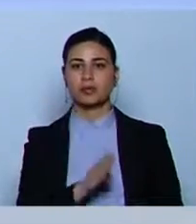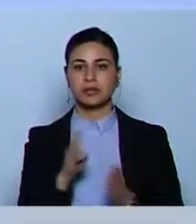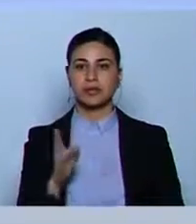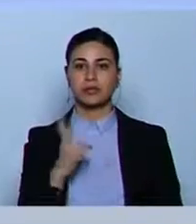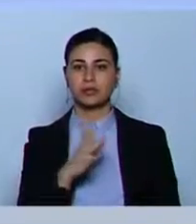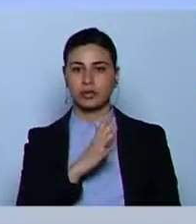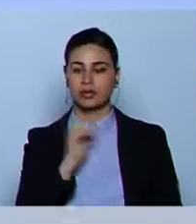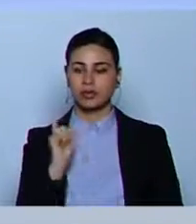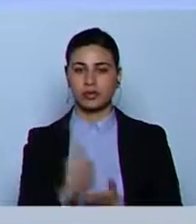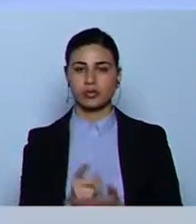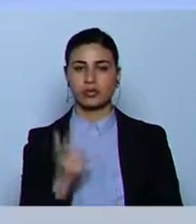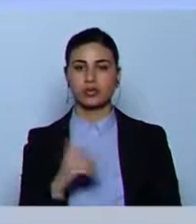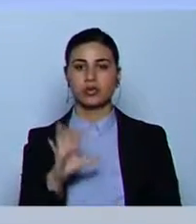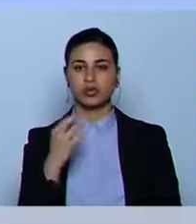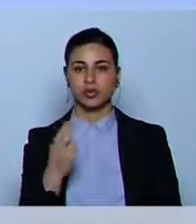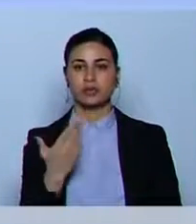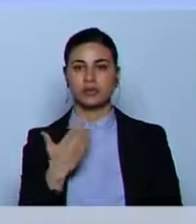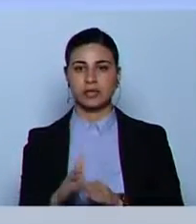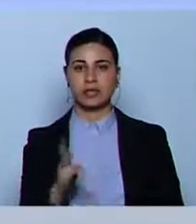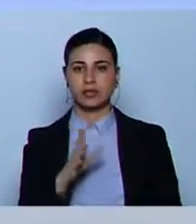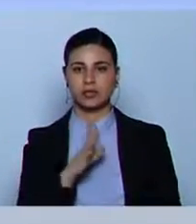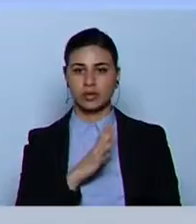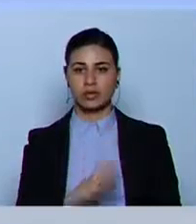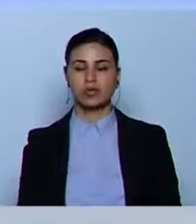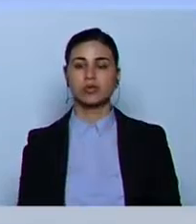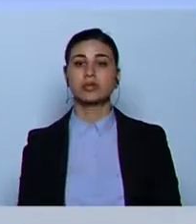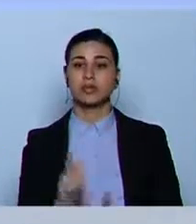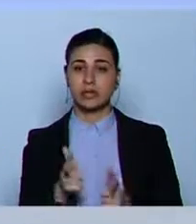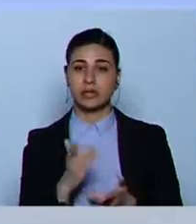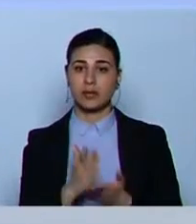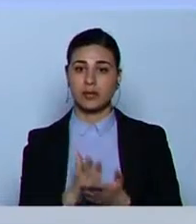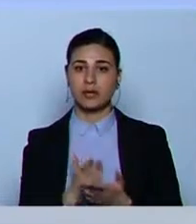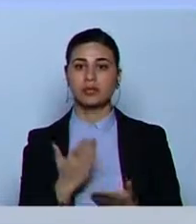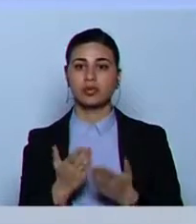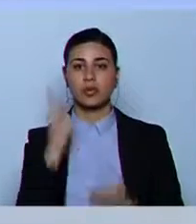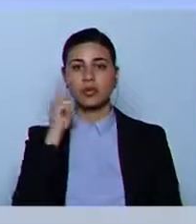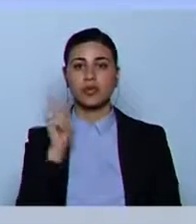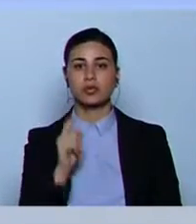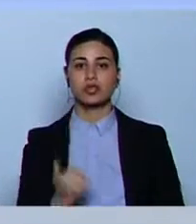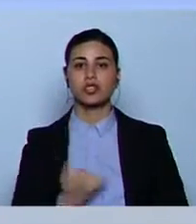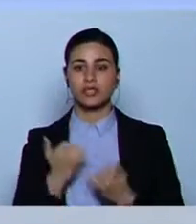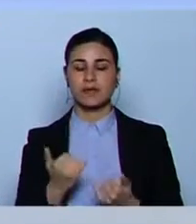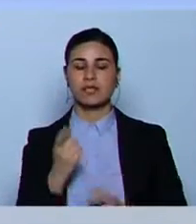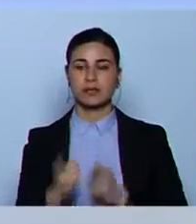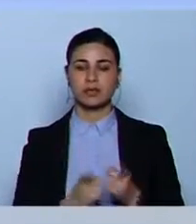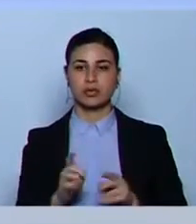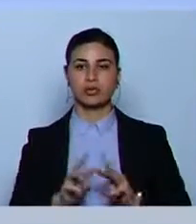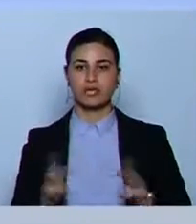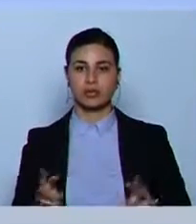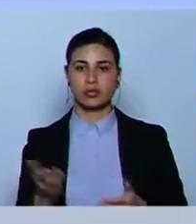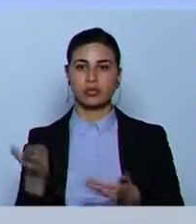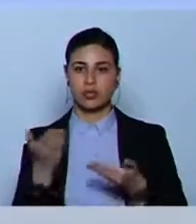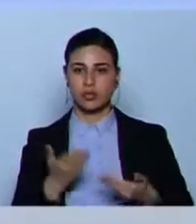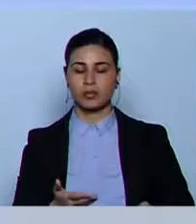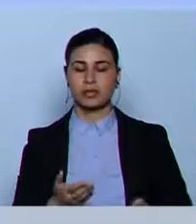გადაცემად გამოვიტანოთ, სოციალურიც ცალკე გამოვიტანოთ, ხარ თუ არა თანახმა და თუ ფიქრობთ, რომ შესთავაზოთ ინფრასტრუქტურის სამინისტროს,